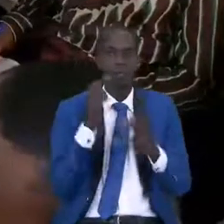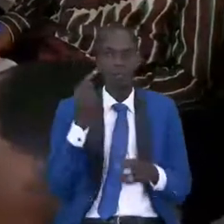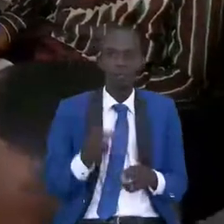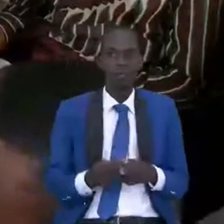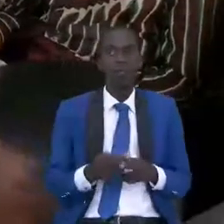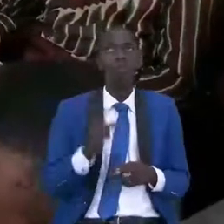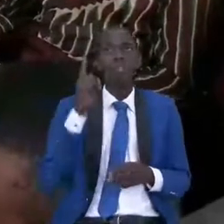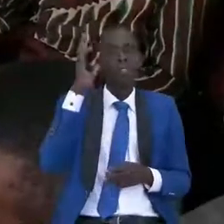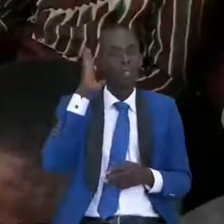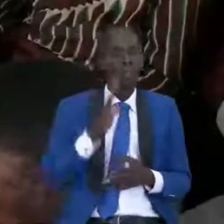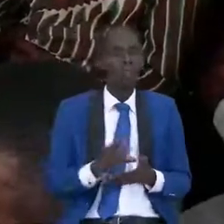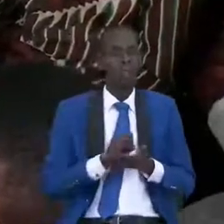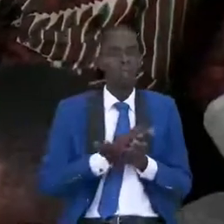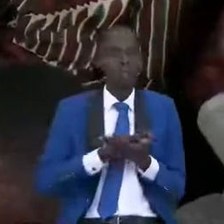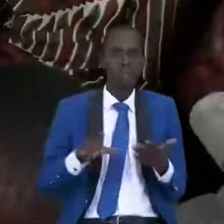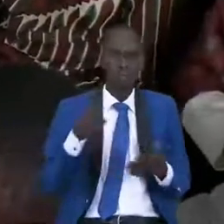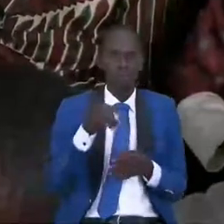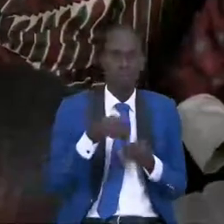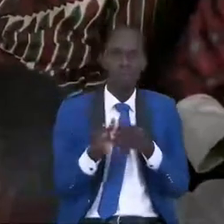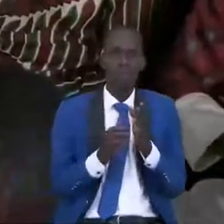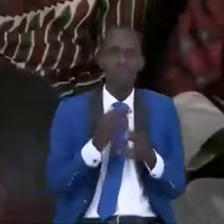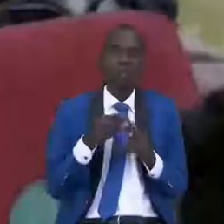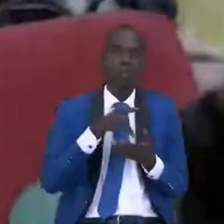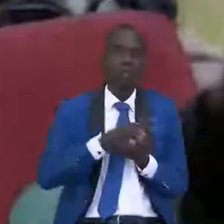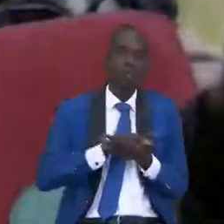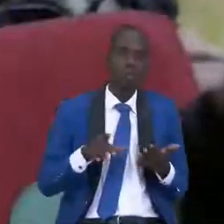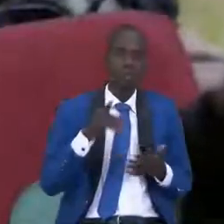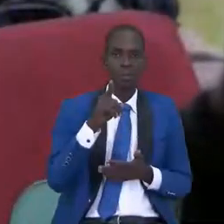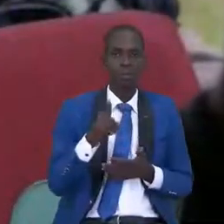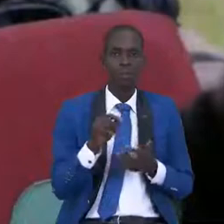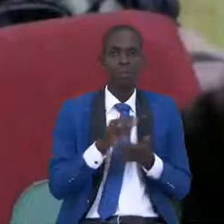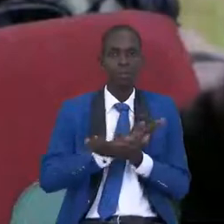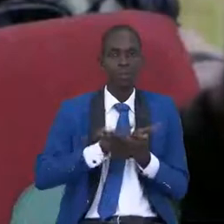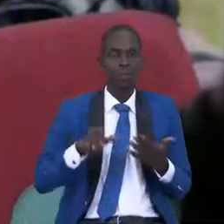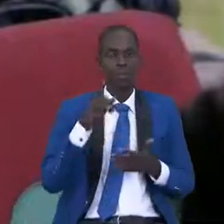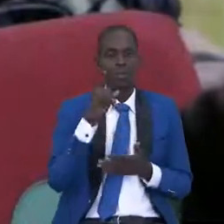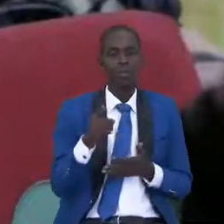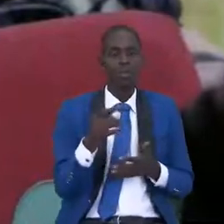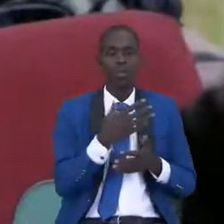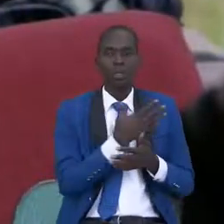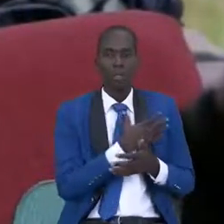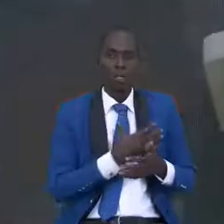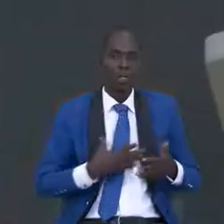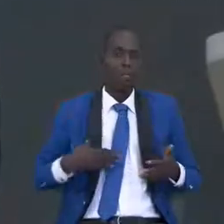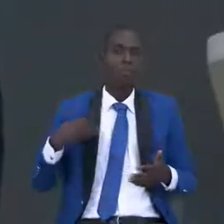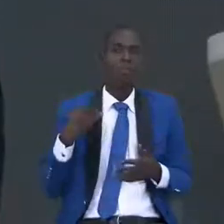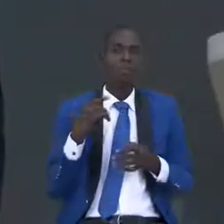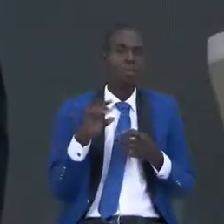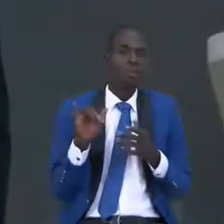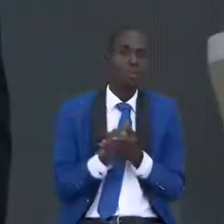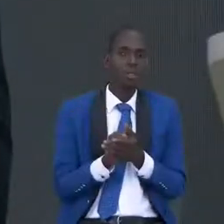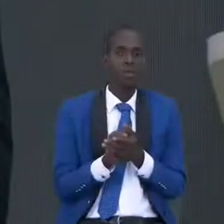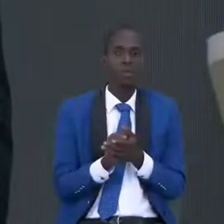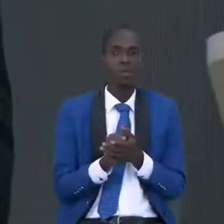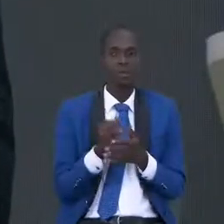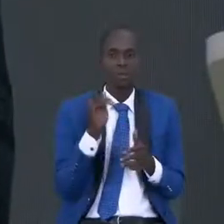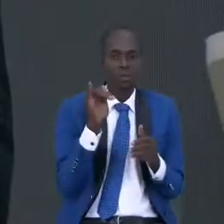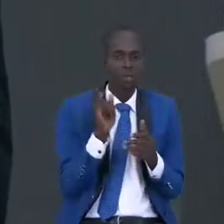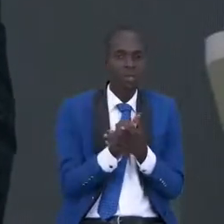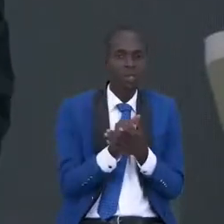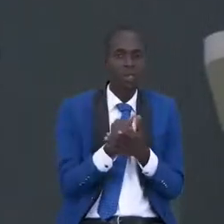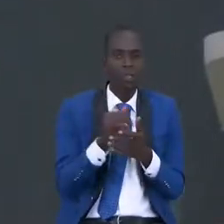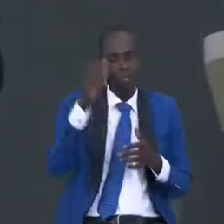Il va te sanctifier, te purifier, te purifier. Et il ôtera cette racine de la nature